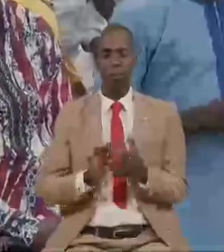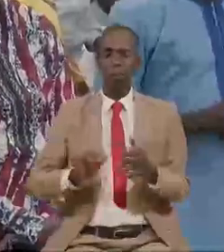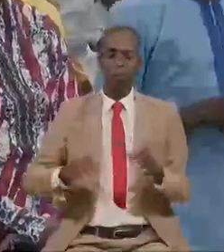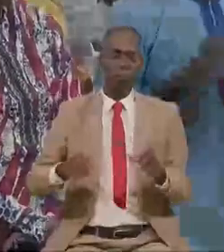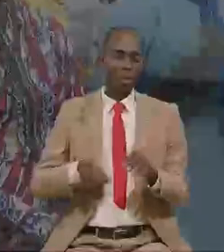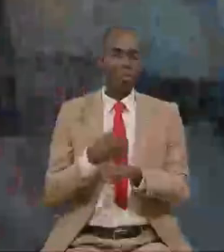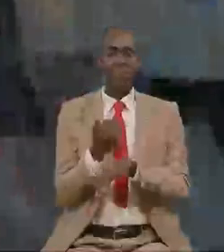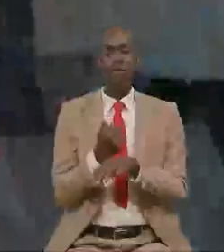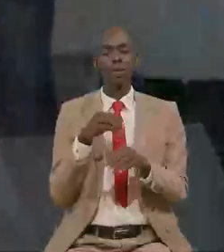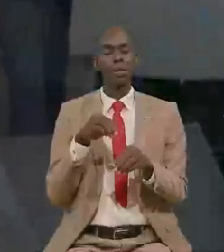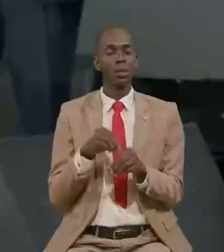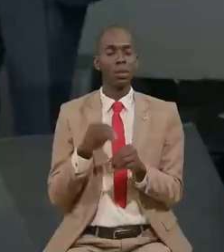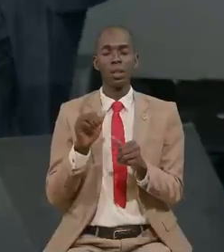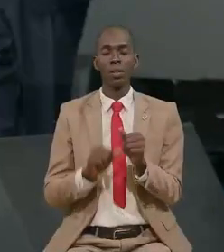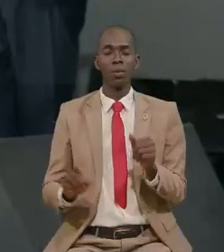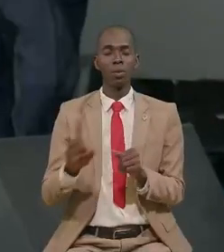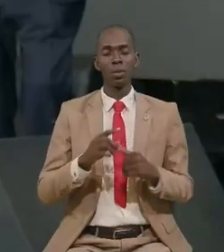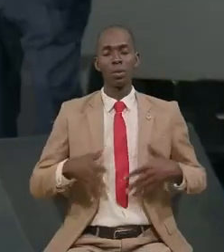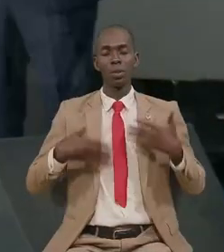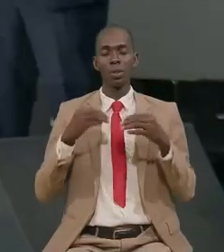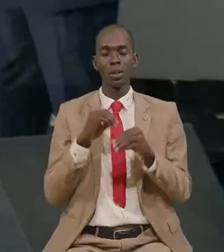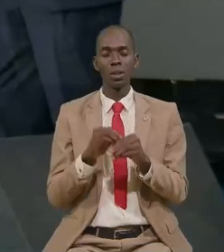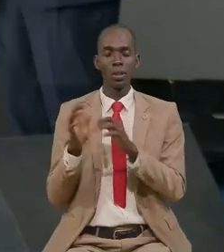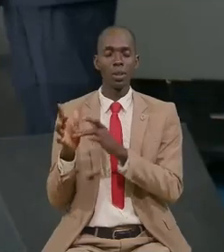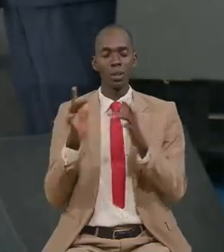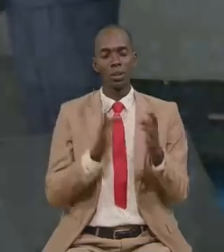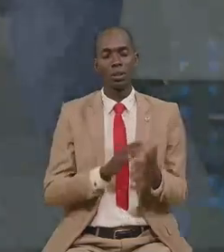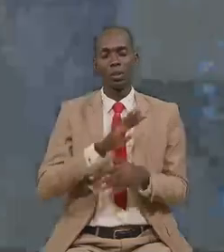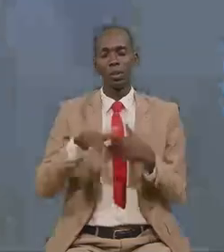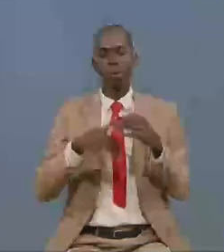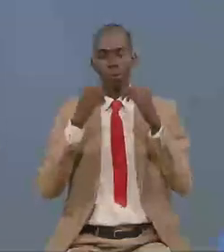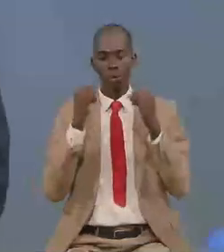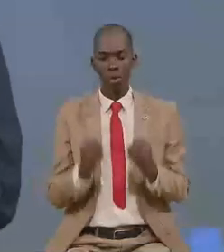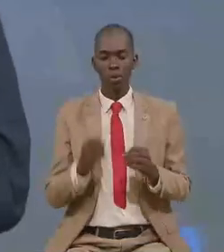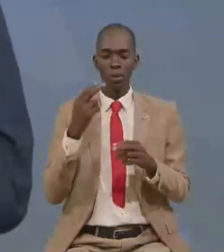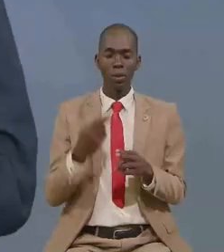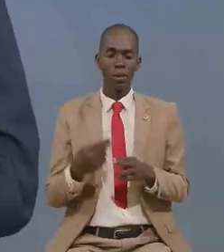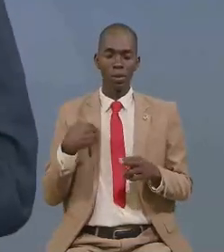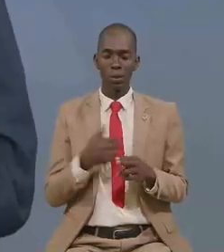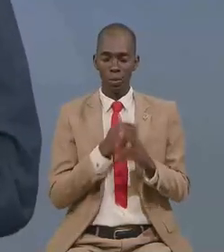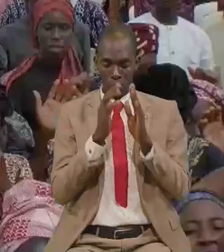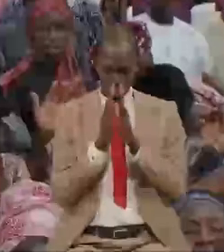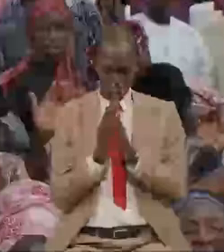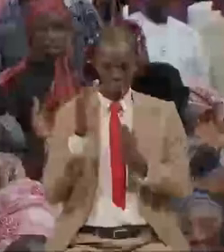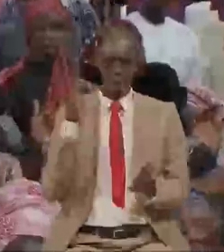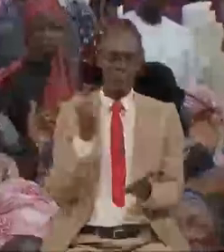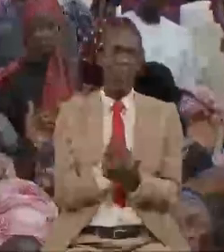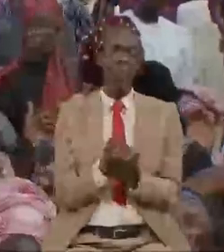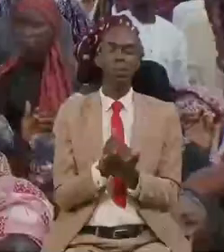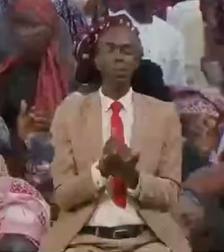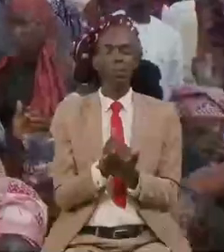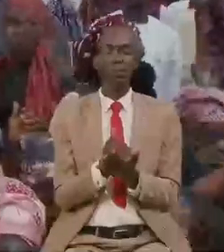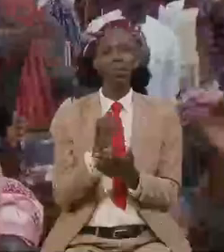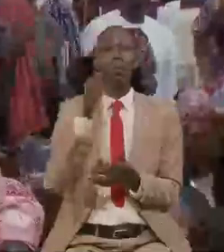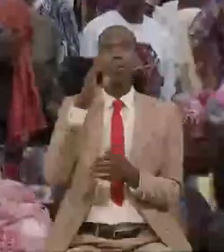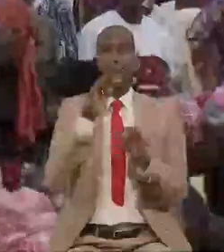Confirme-le dans chaque vie. Au nom puissant de Jésus, nous prions. Que Dieu vous bénisse, pour